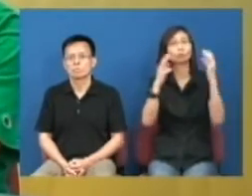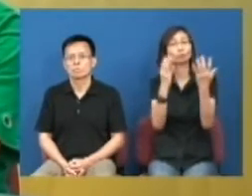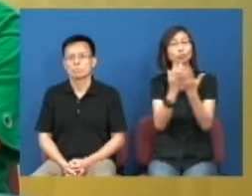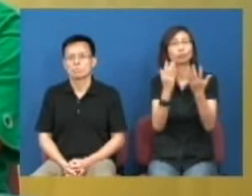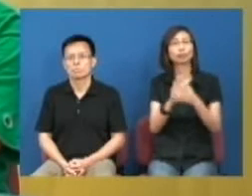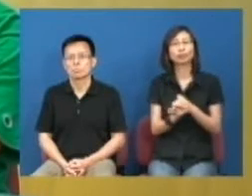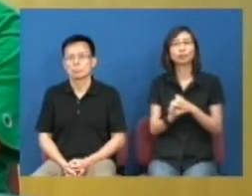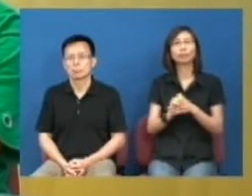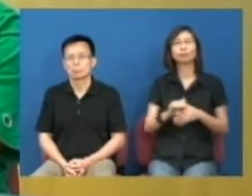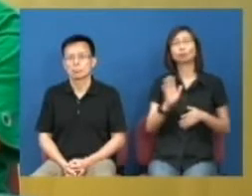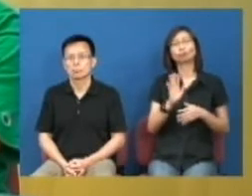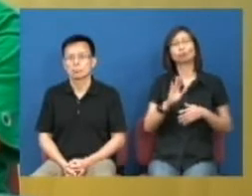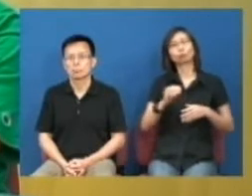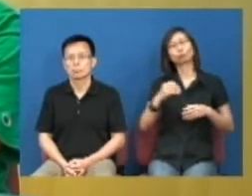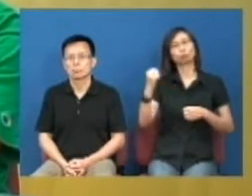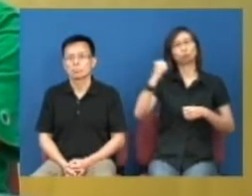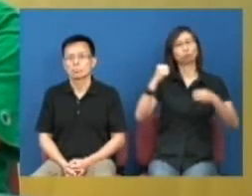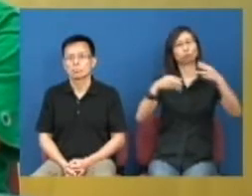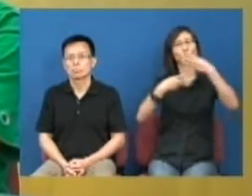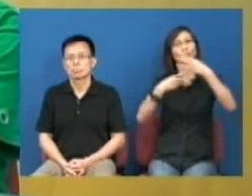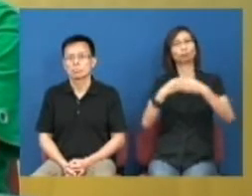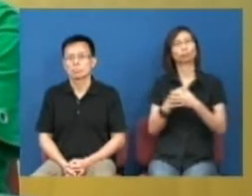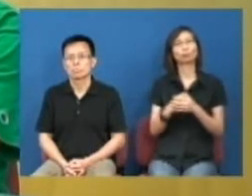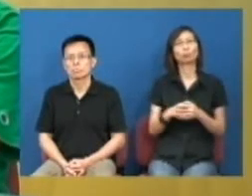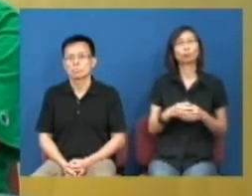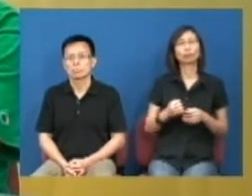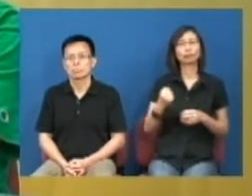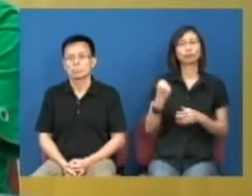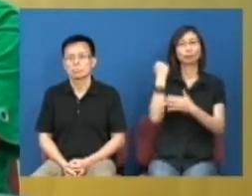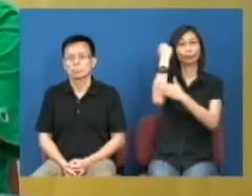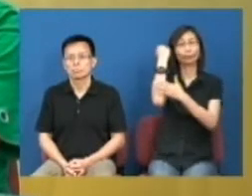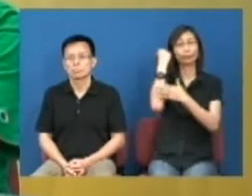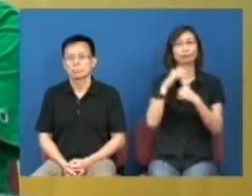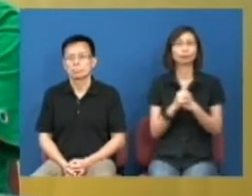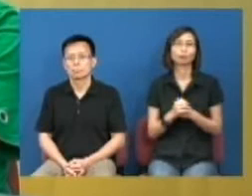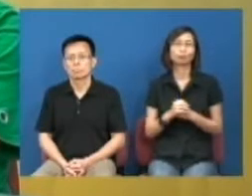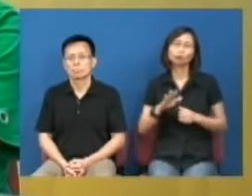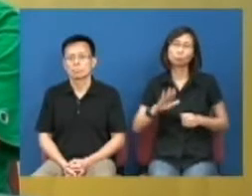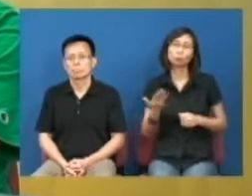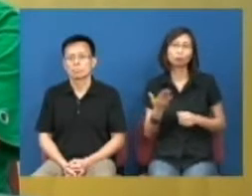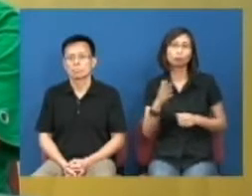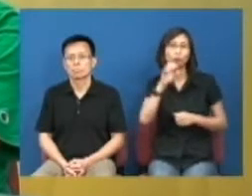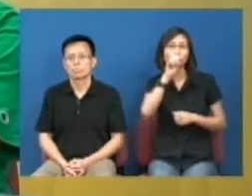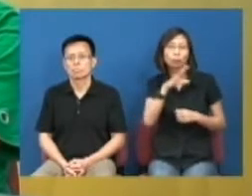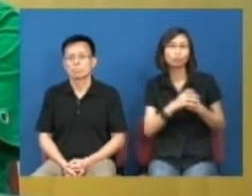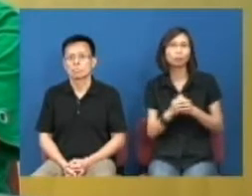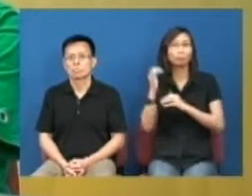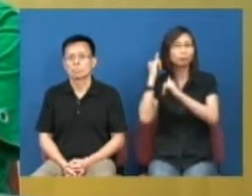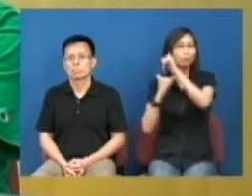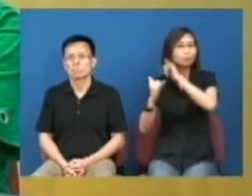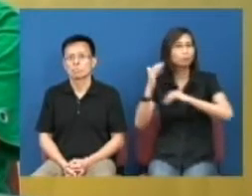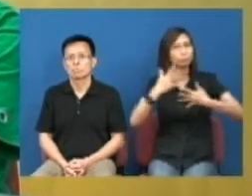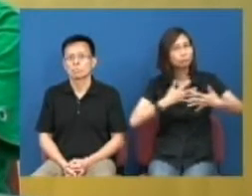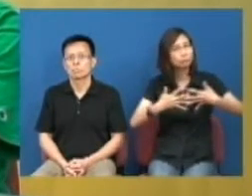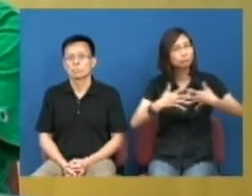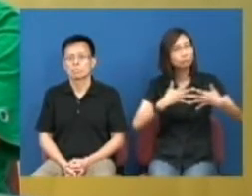係唔會用到武昌起義100周年，即係咁縮骨啦，可以咁講。咁但是你話如果用呢個歷史事件啊作